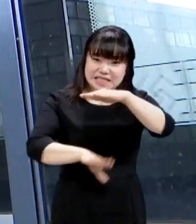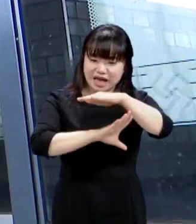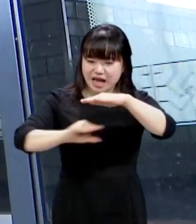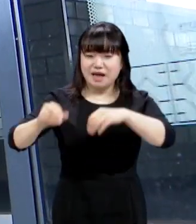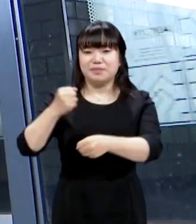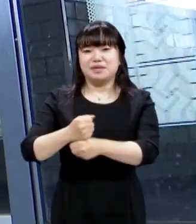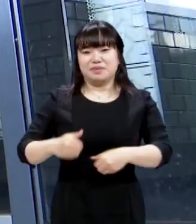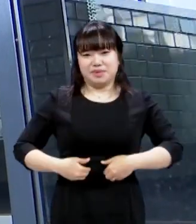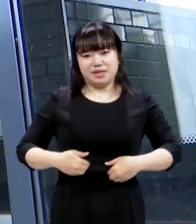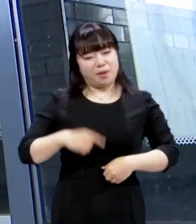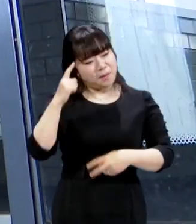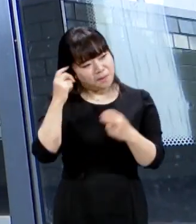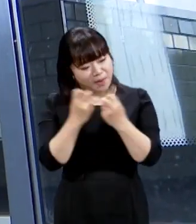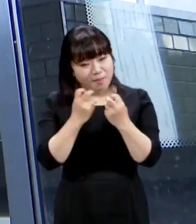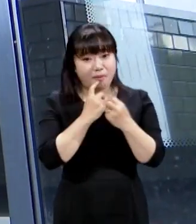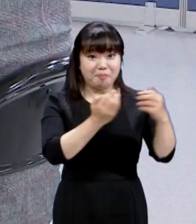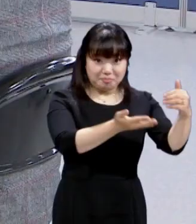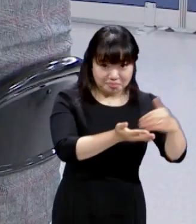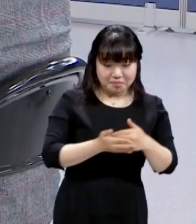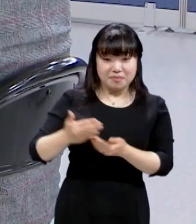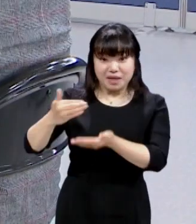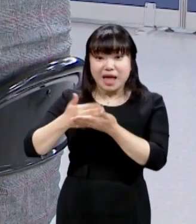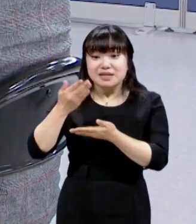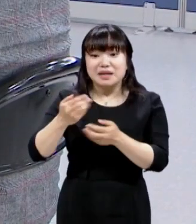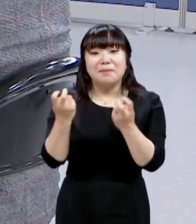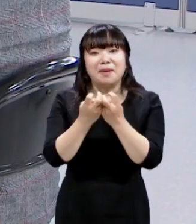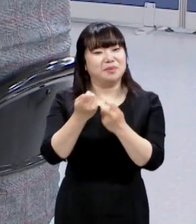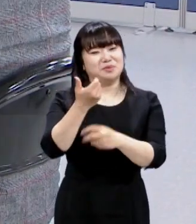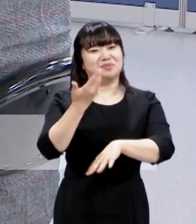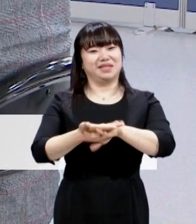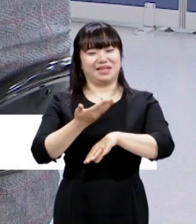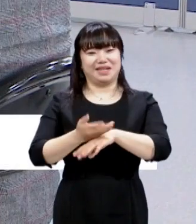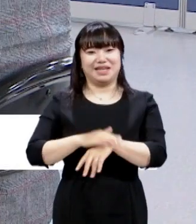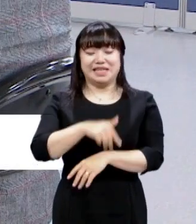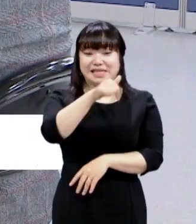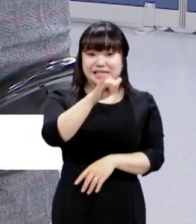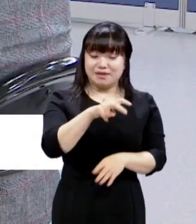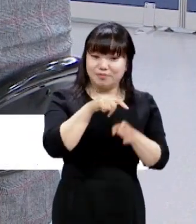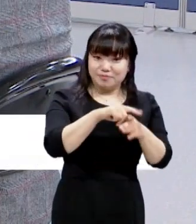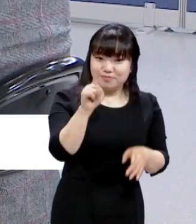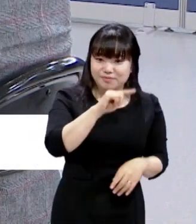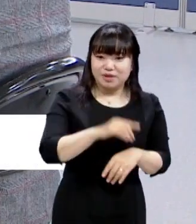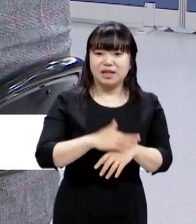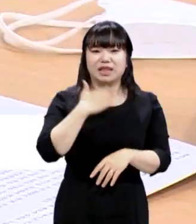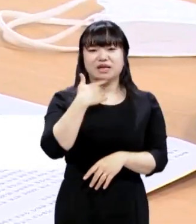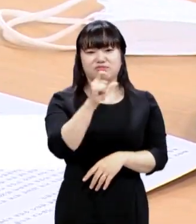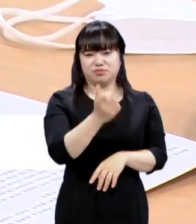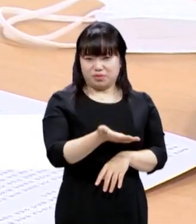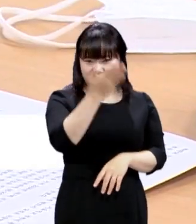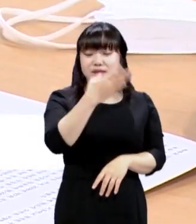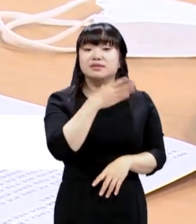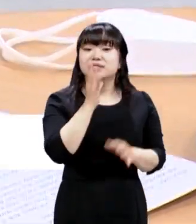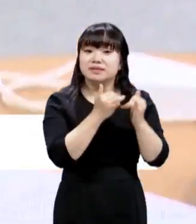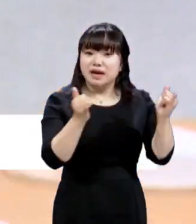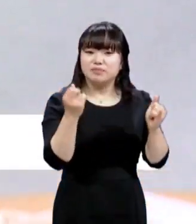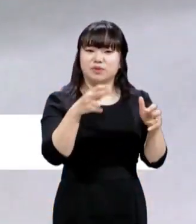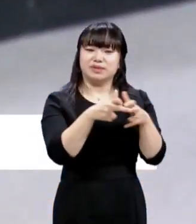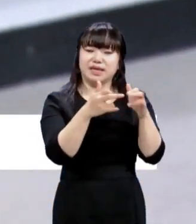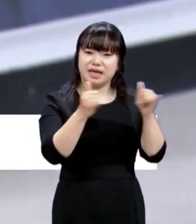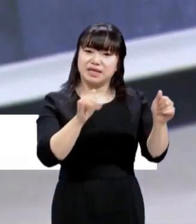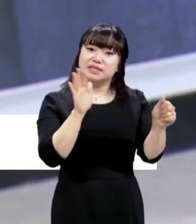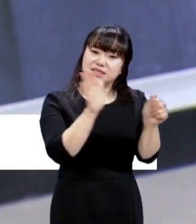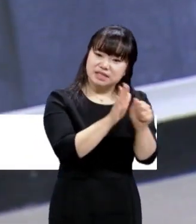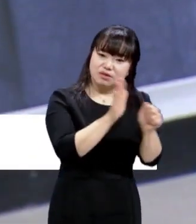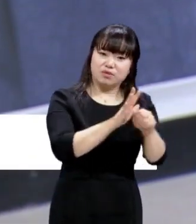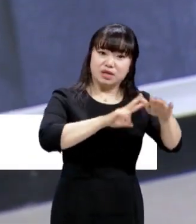갈은 해법을 제시했습니다 더불어 민주 다운 김성갑 후보는 65세 이상 노인 장애인 등의 지원하는